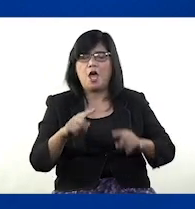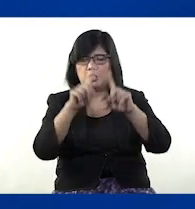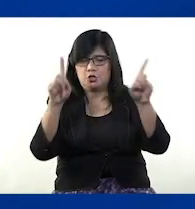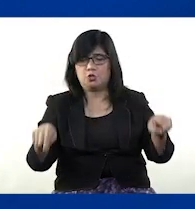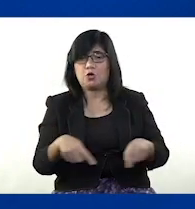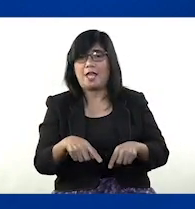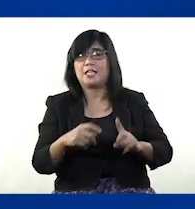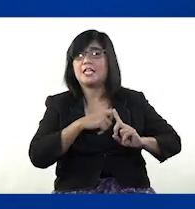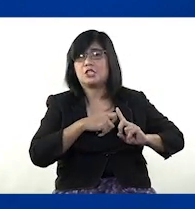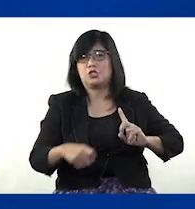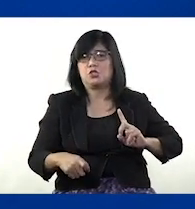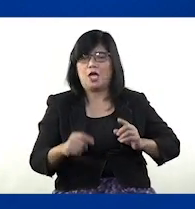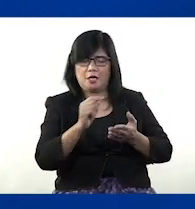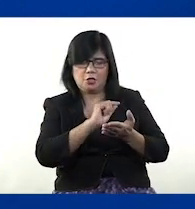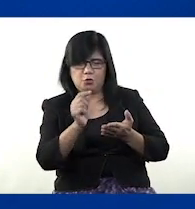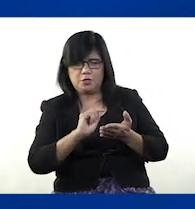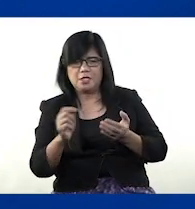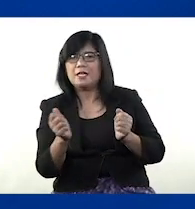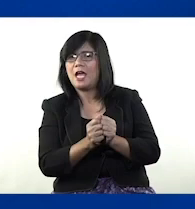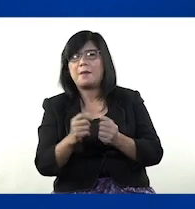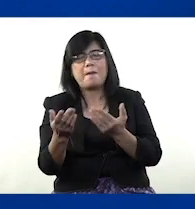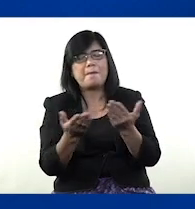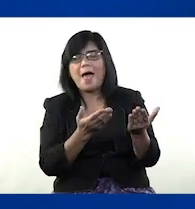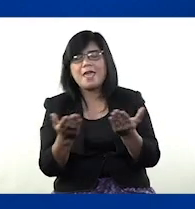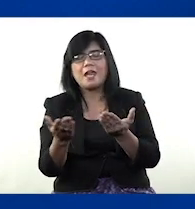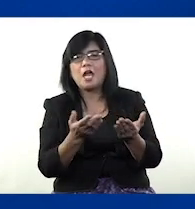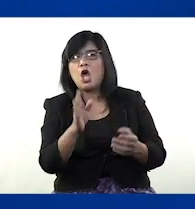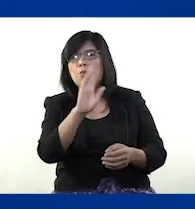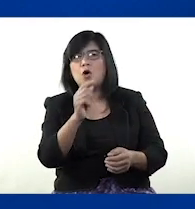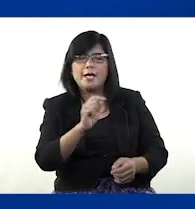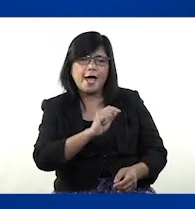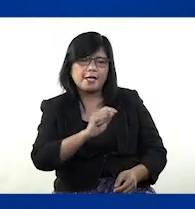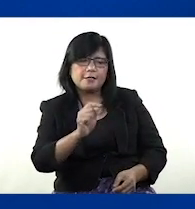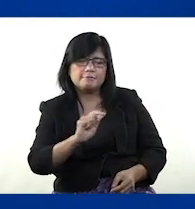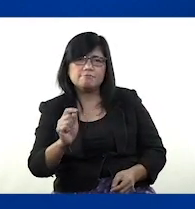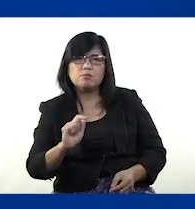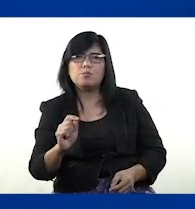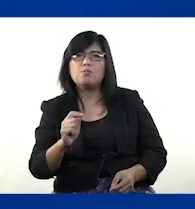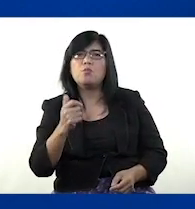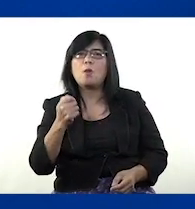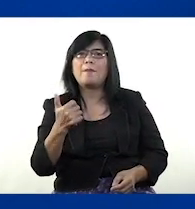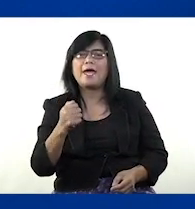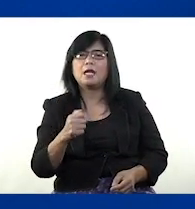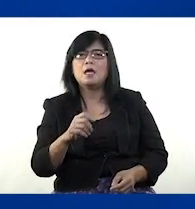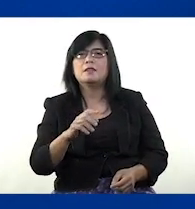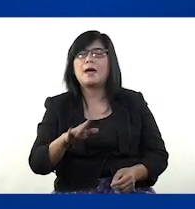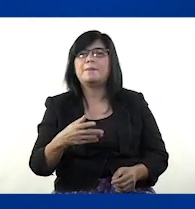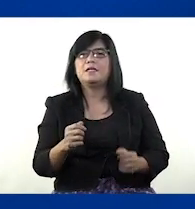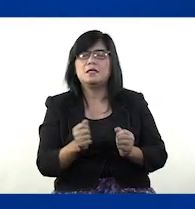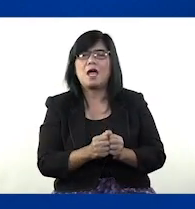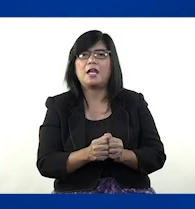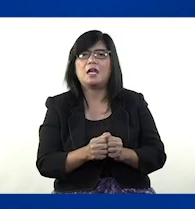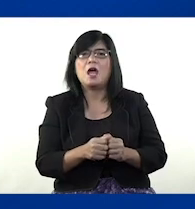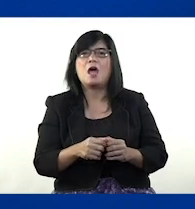kami ditulis bukan dengan tinta tapi dengan roda riale Hidup bukan palolok batu melainkan Paloh dagingnya